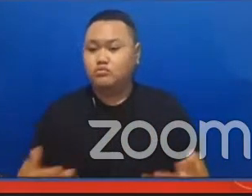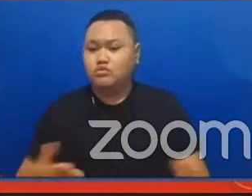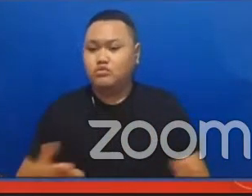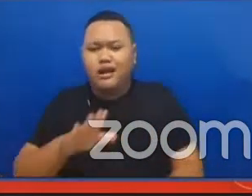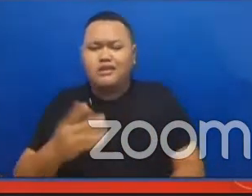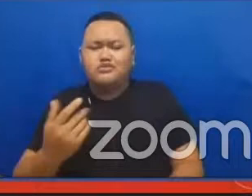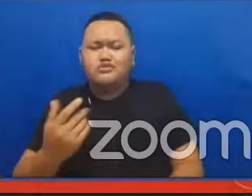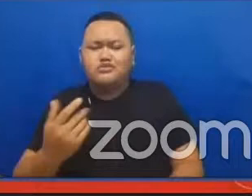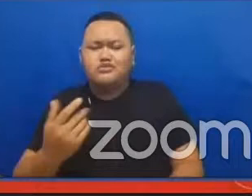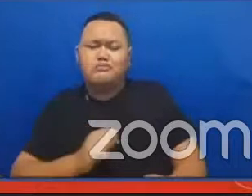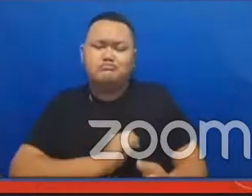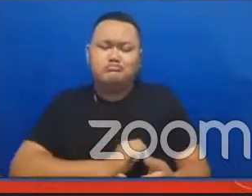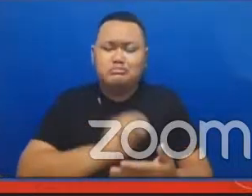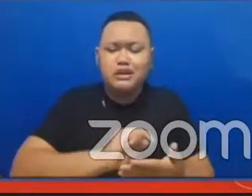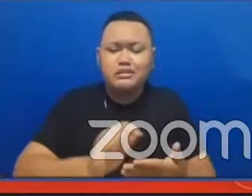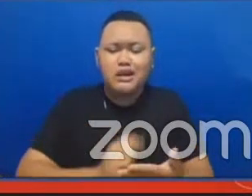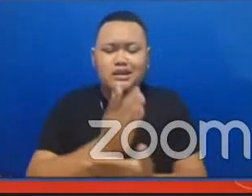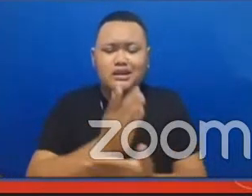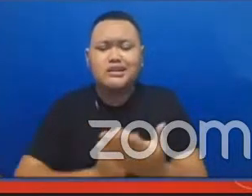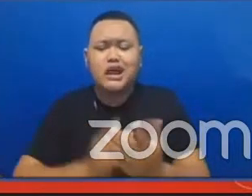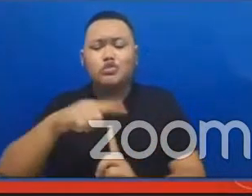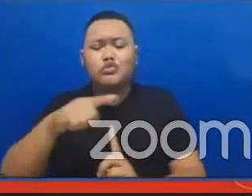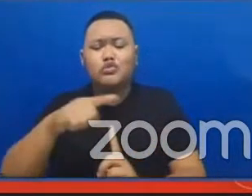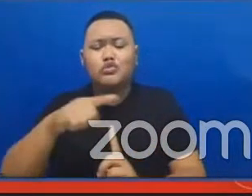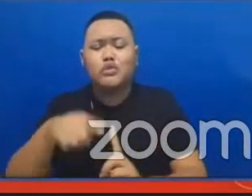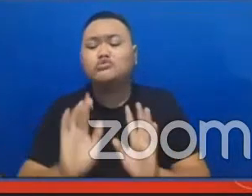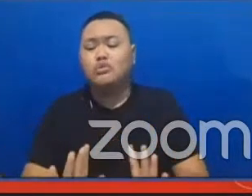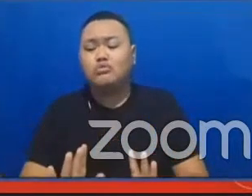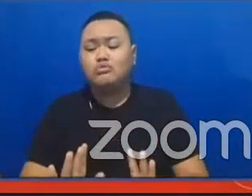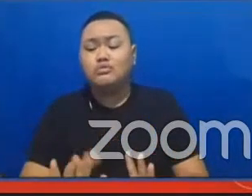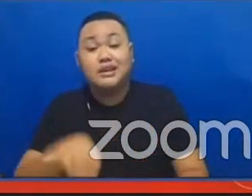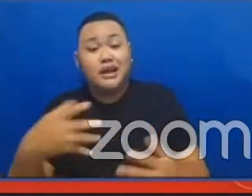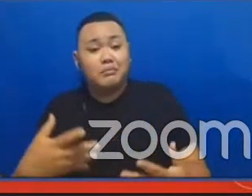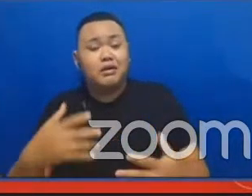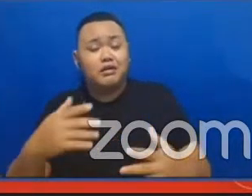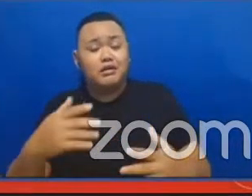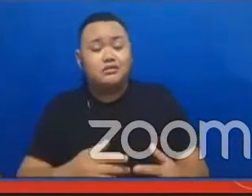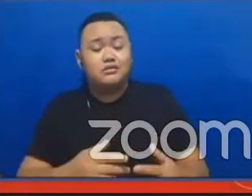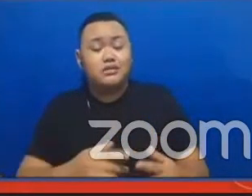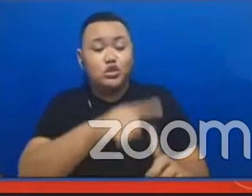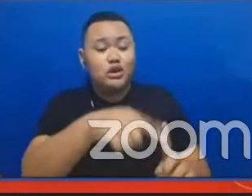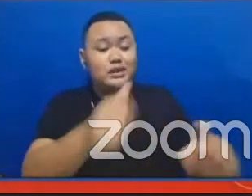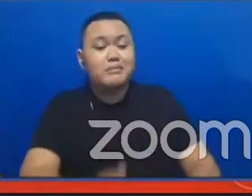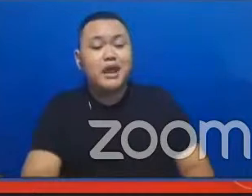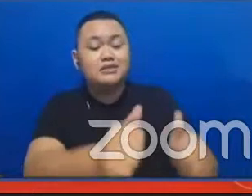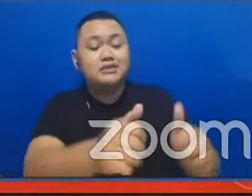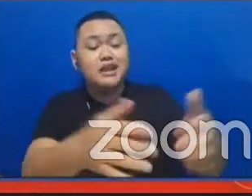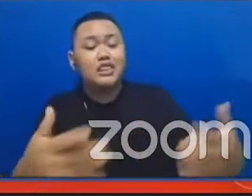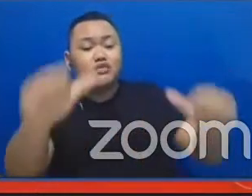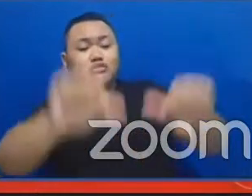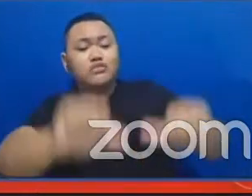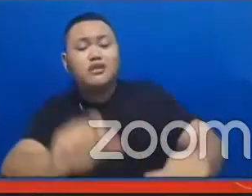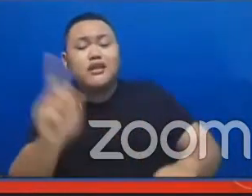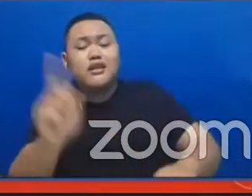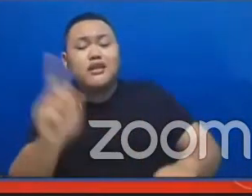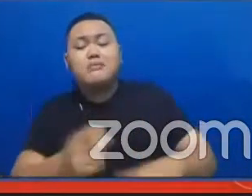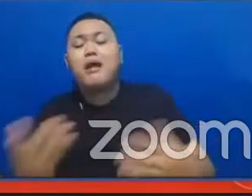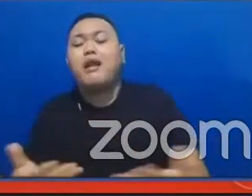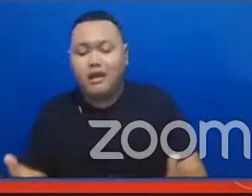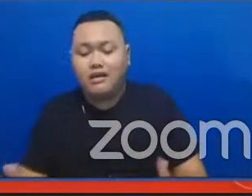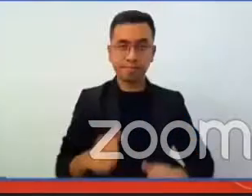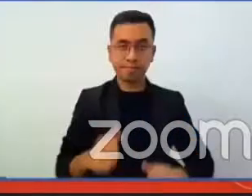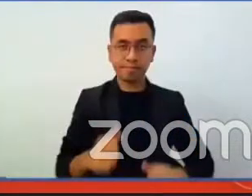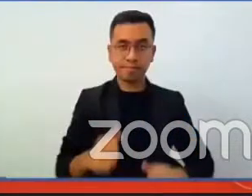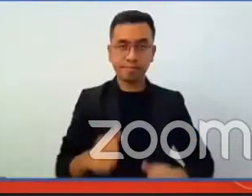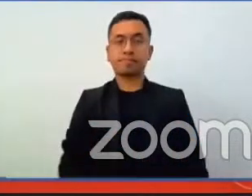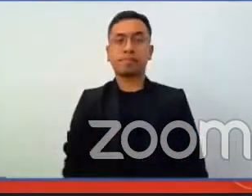ya, dan apa tolok ukur keberhasilan pembelajaran menggunakan virtual tersebut. Itu penting karena at the end